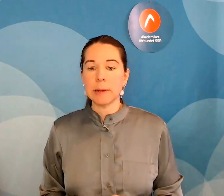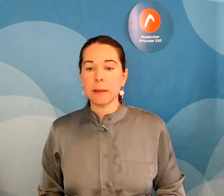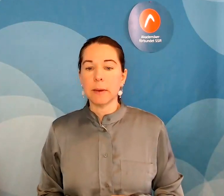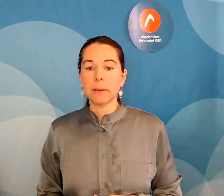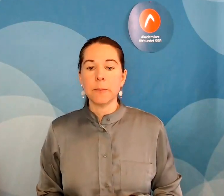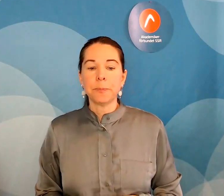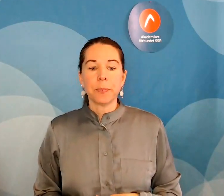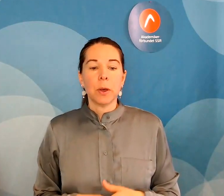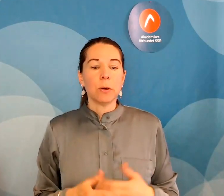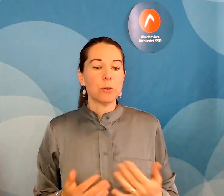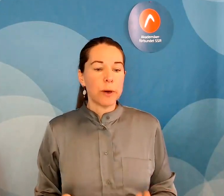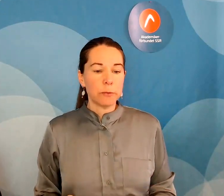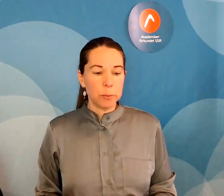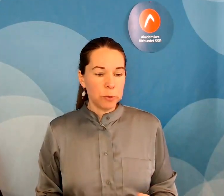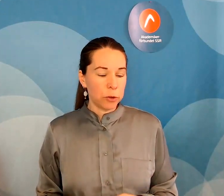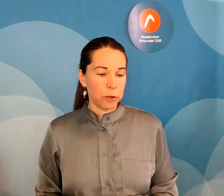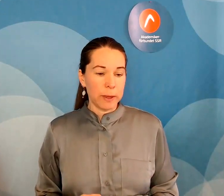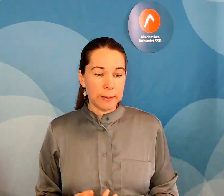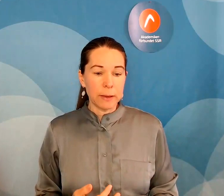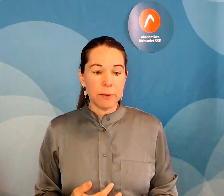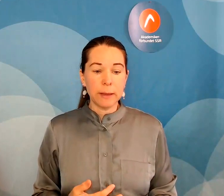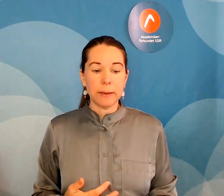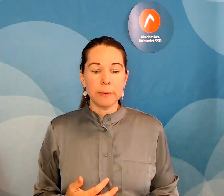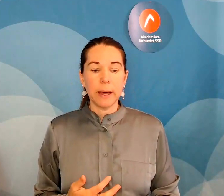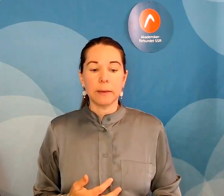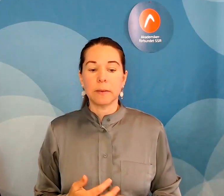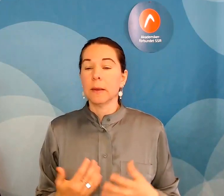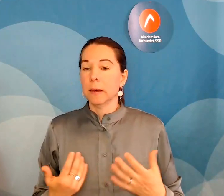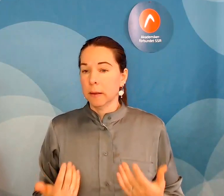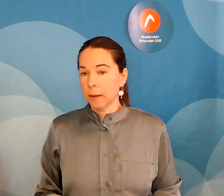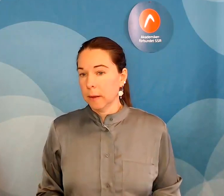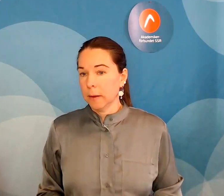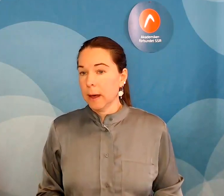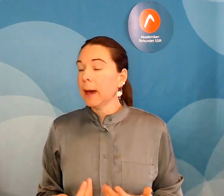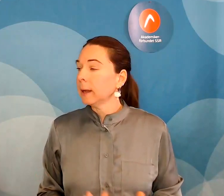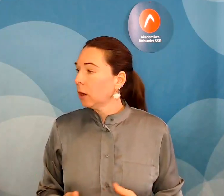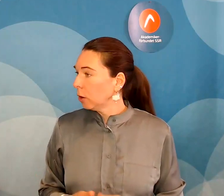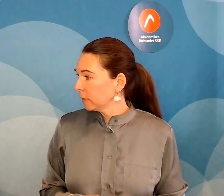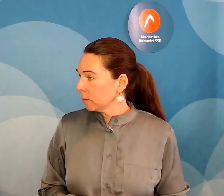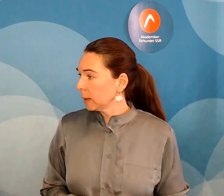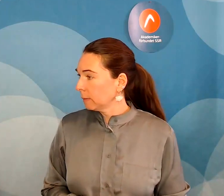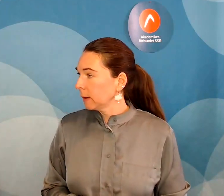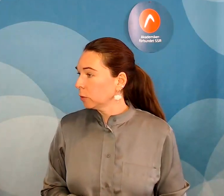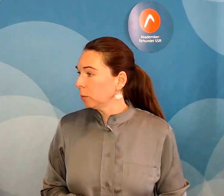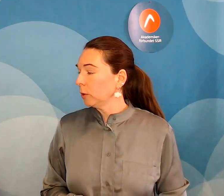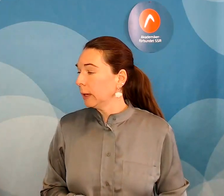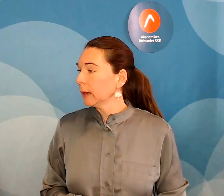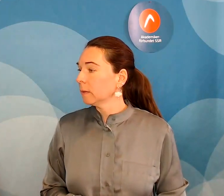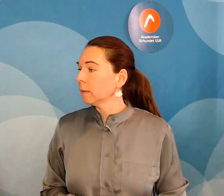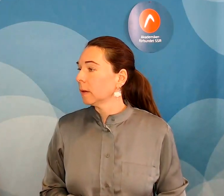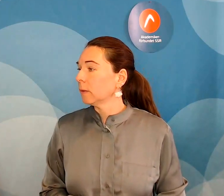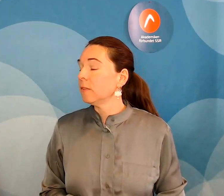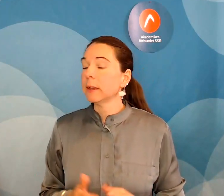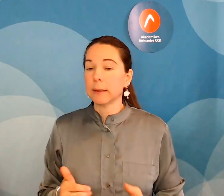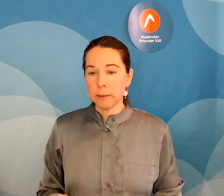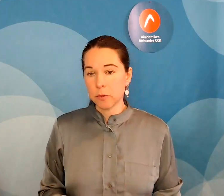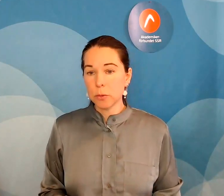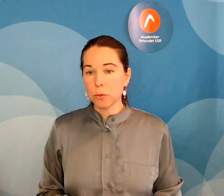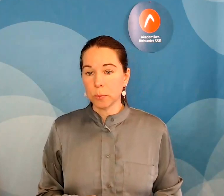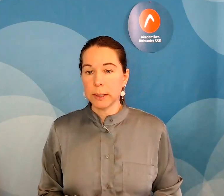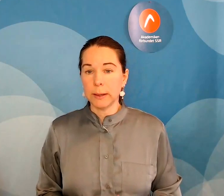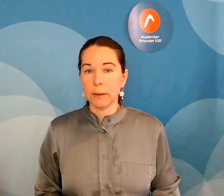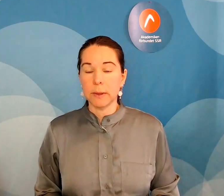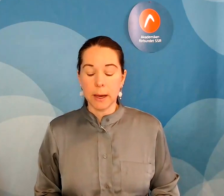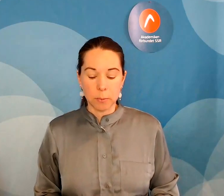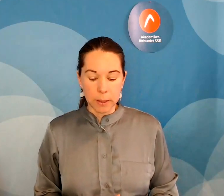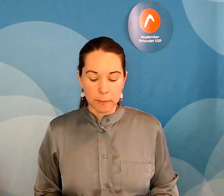i arbetslivet. Och som fackförbund tycker vi att det är viktigt att alla har samma rättighet och möjlighet. Vi vet att det inte